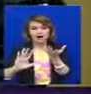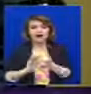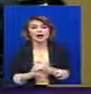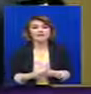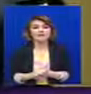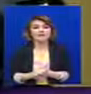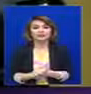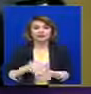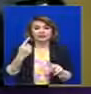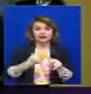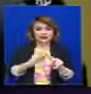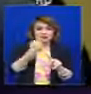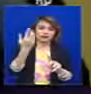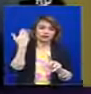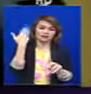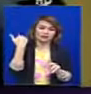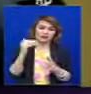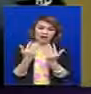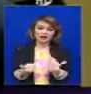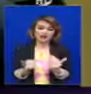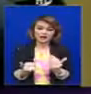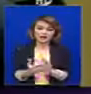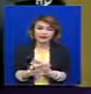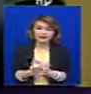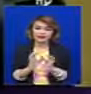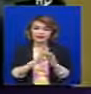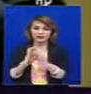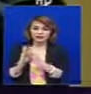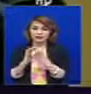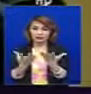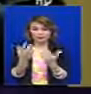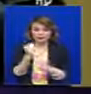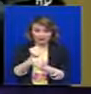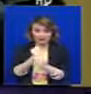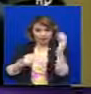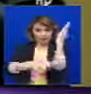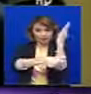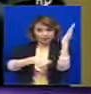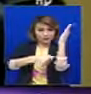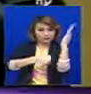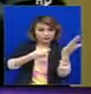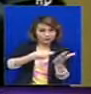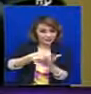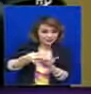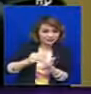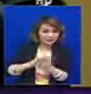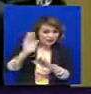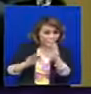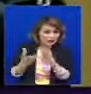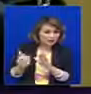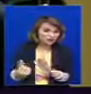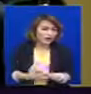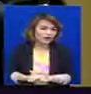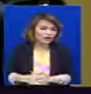ตั้งแต่เดือนมกราคมที่ผ่านมานะครับเพราะฉะนั้นถึงแม้ว่าทางการยางประเทศไทยได้ดำเนินการในการจัดซื้อยางในจำนวนหรือปริมาณที่